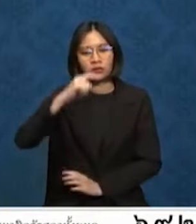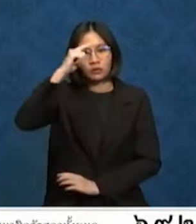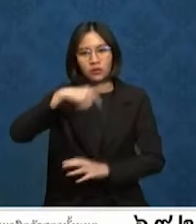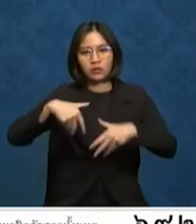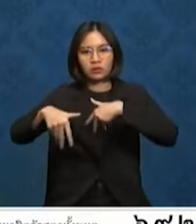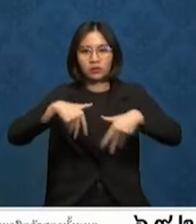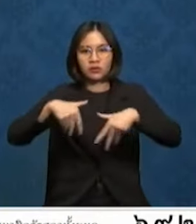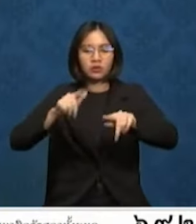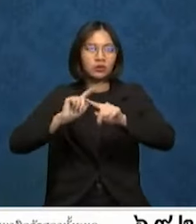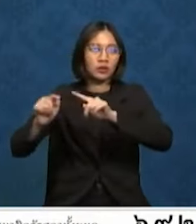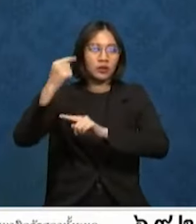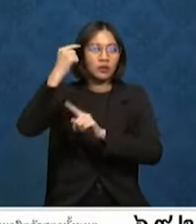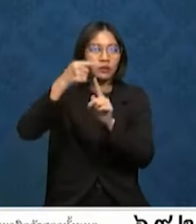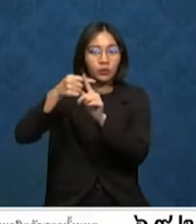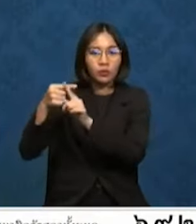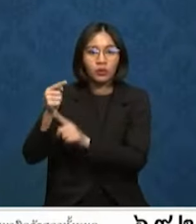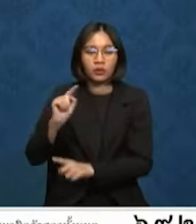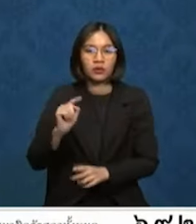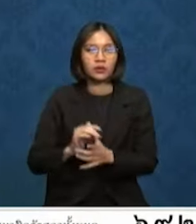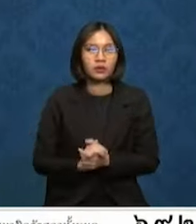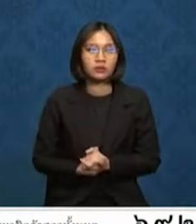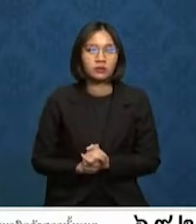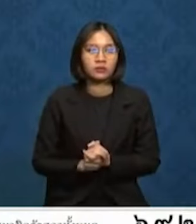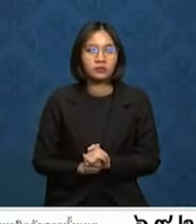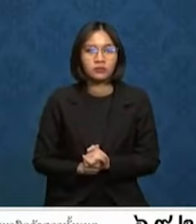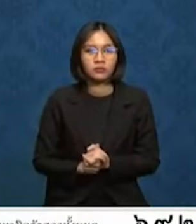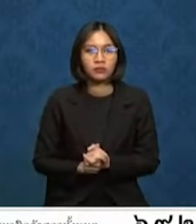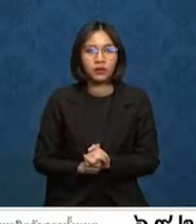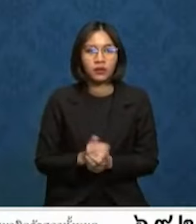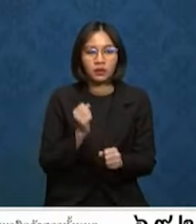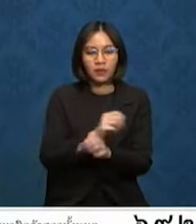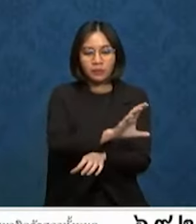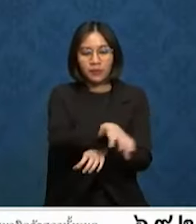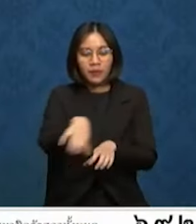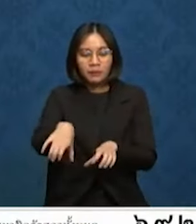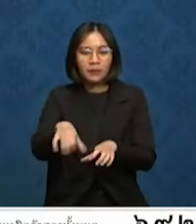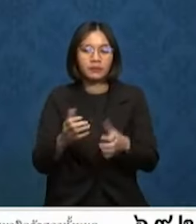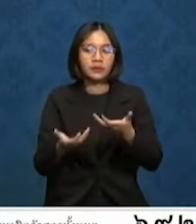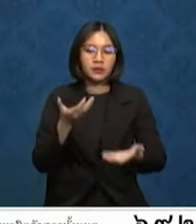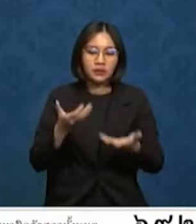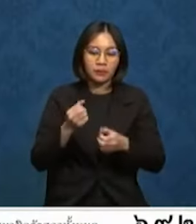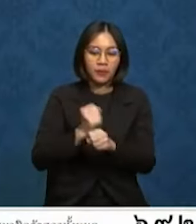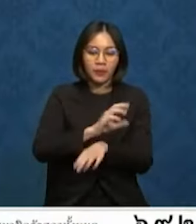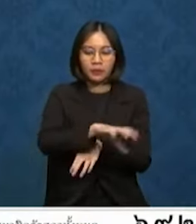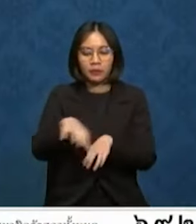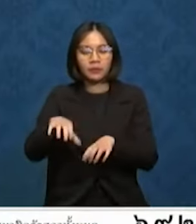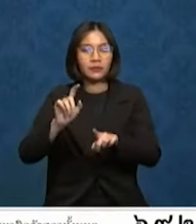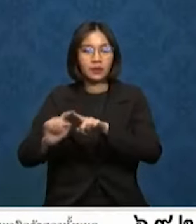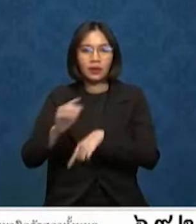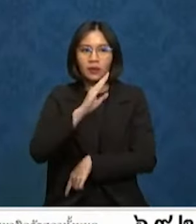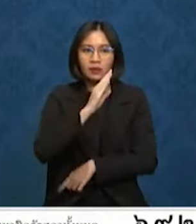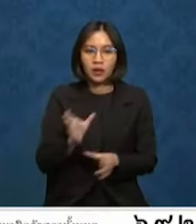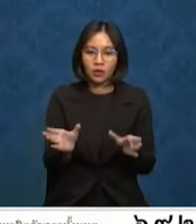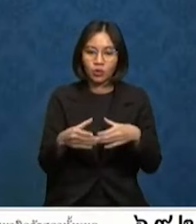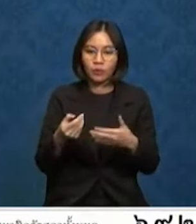สมาชิกได้คิดเชิงบวกว่าการที่จะมีองค์กรใดหรือจะมีองค์กรบริหารใดเนี่ยถ้าจะมี